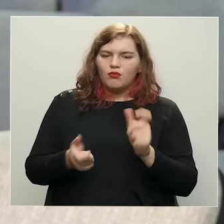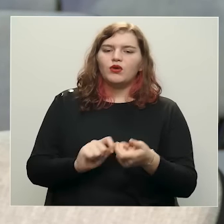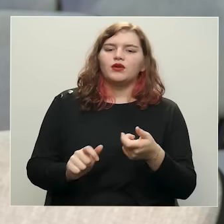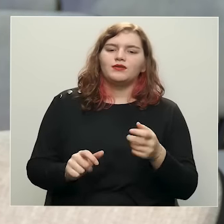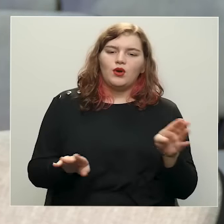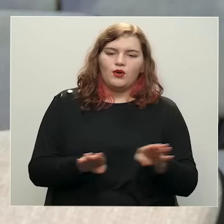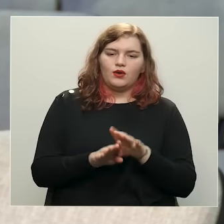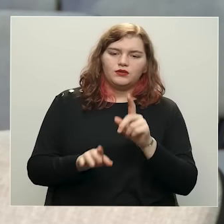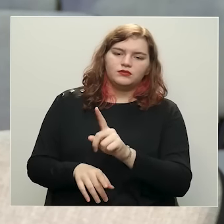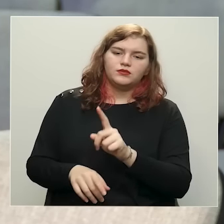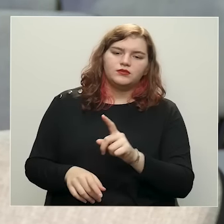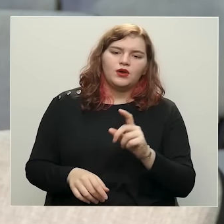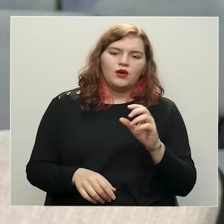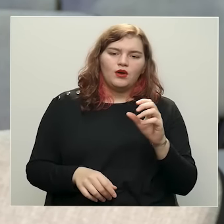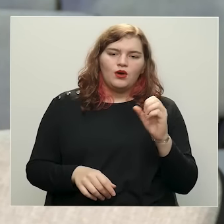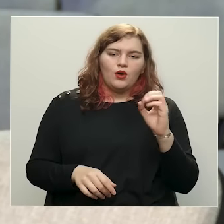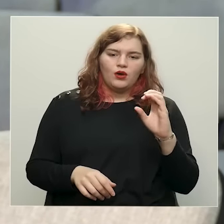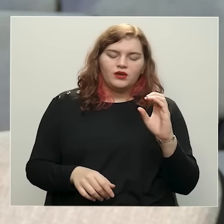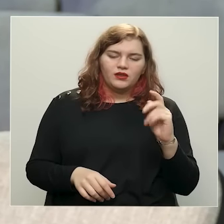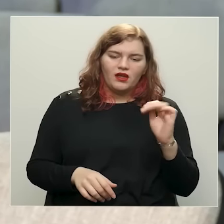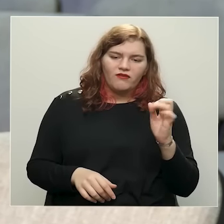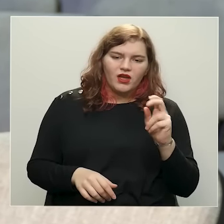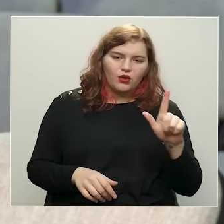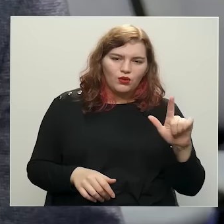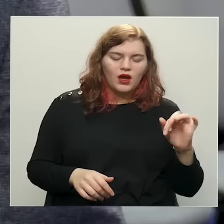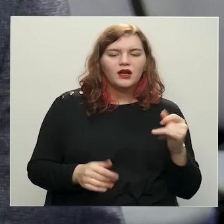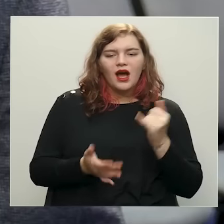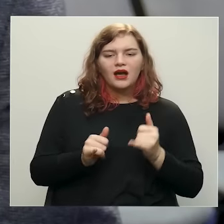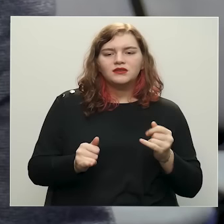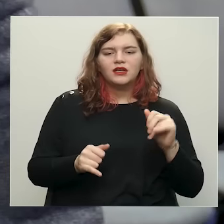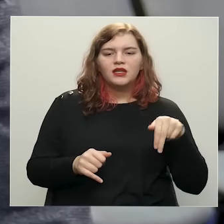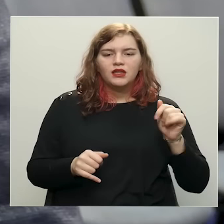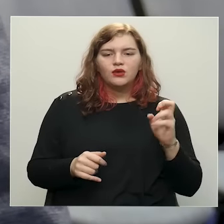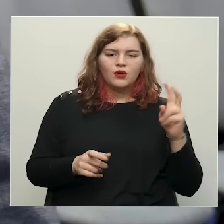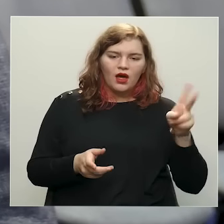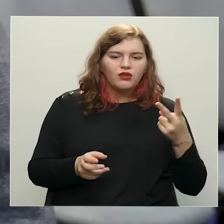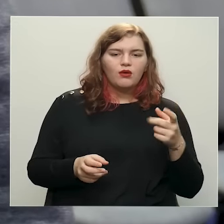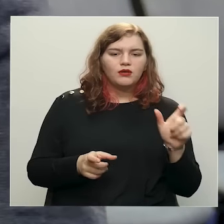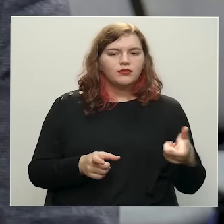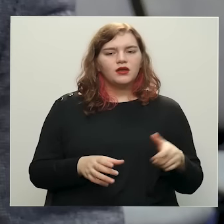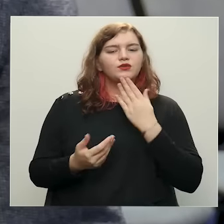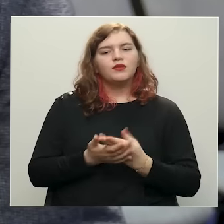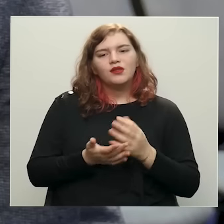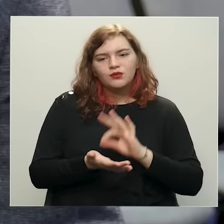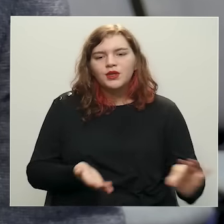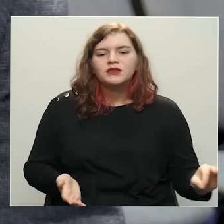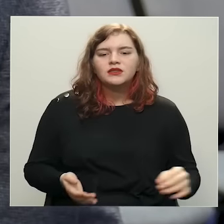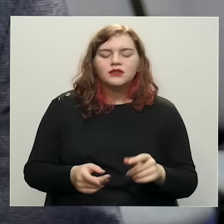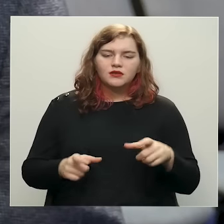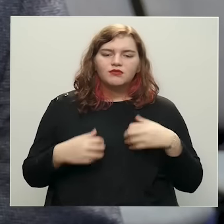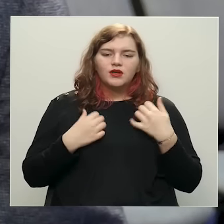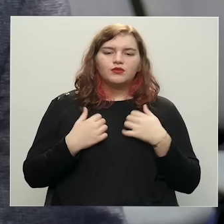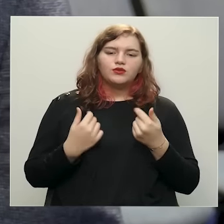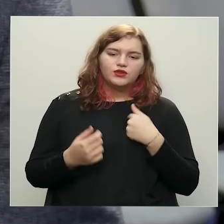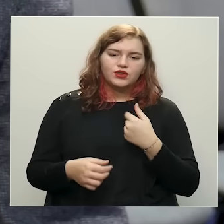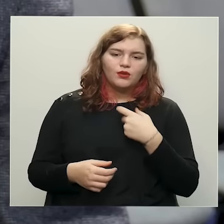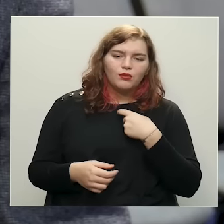colegului, Octavian Luncan, și el a fost la vieți transformate. Astăzi, Nicu Vinars, partea a doua. Mulțumim de prezență. Da, mă bucur și eu că pot